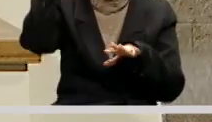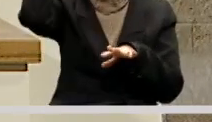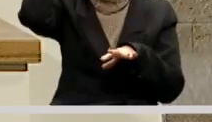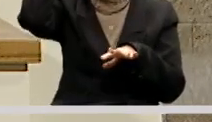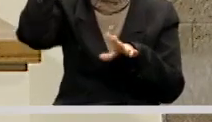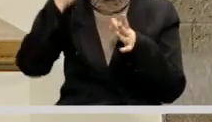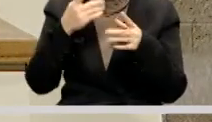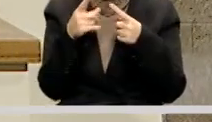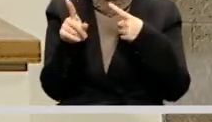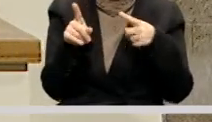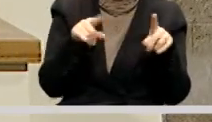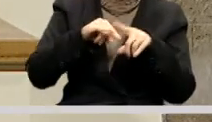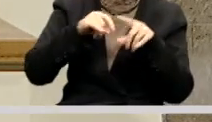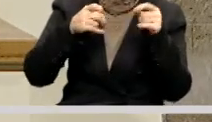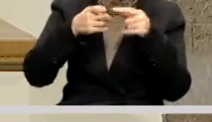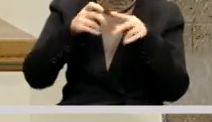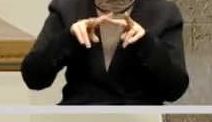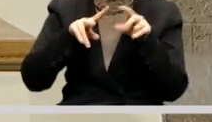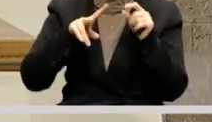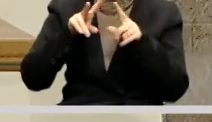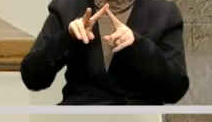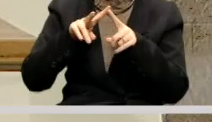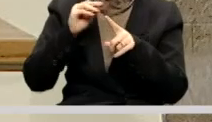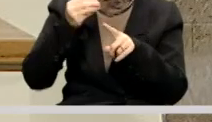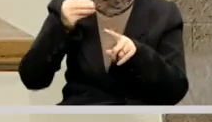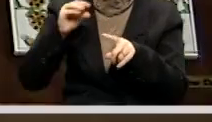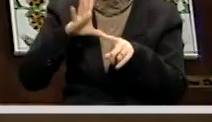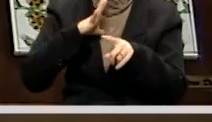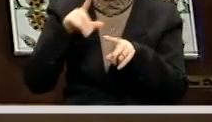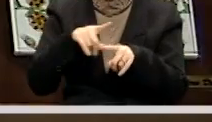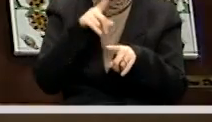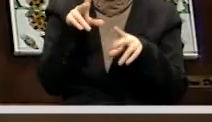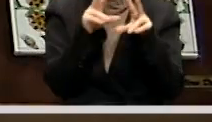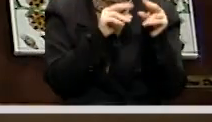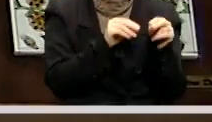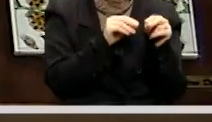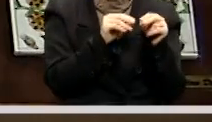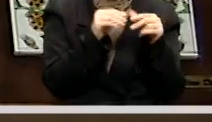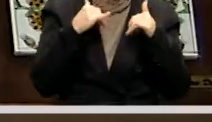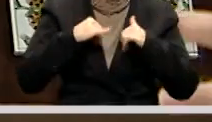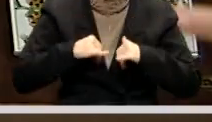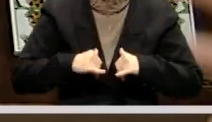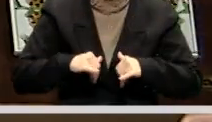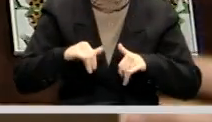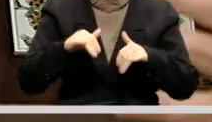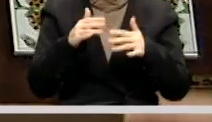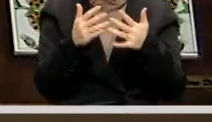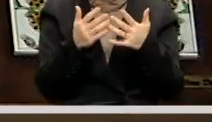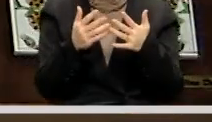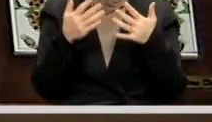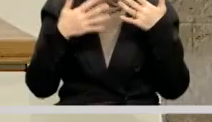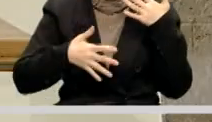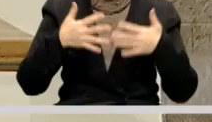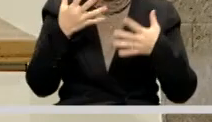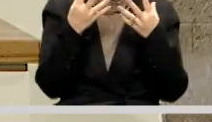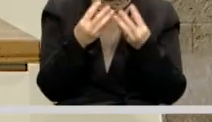gibi çeşitli hormonlar var. Bunlar da yine uykuya geçişi destekleyen, dinlenmeyi, rahatlamayı, gece uyanmayı engelleyen